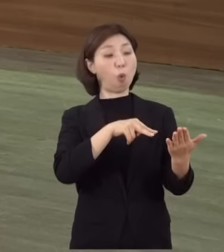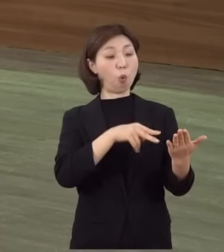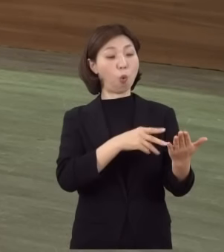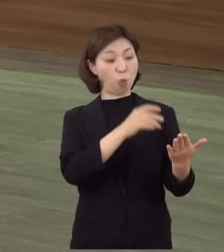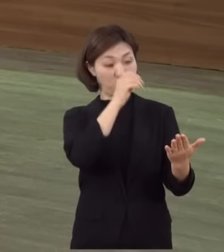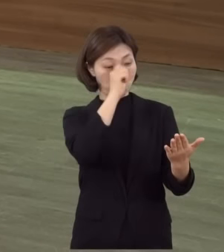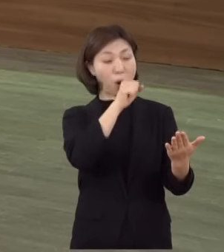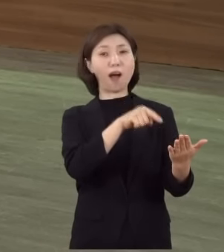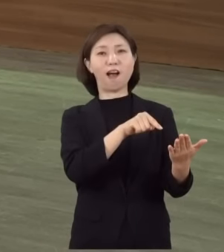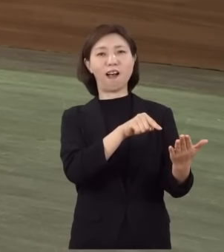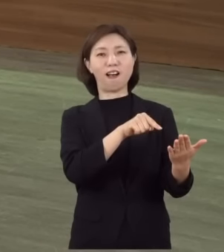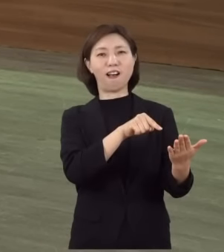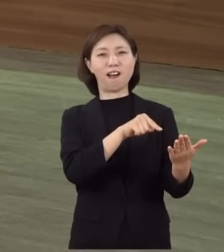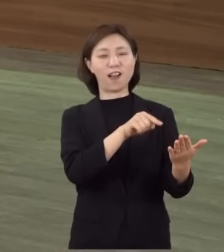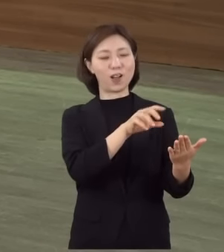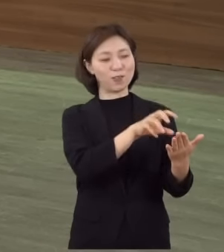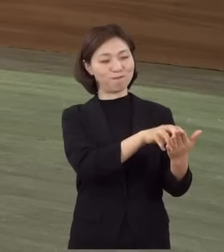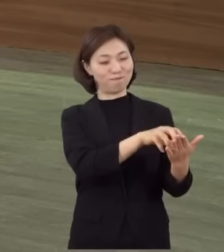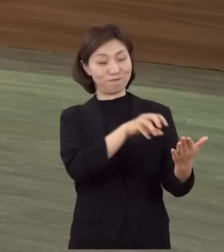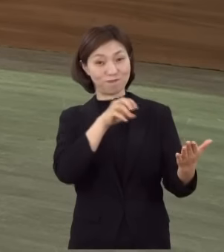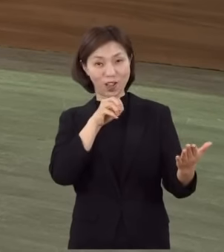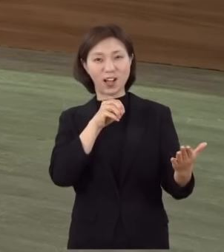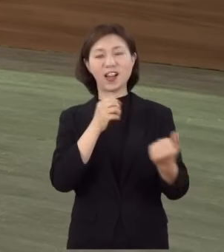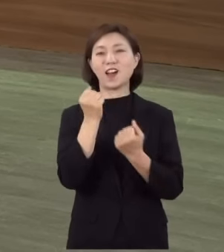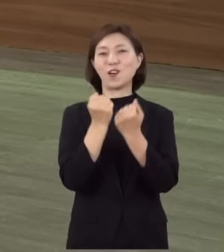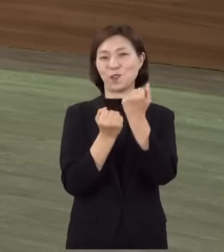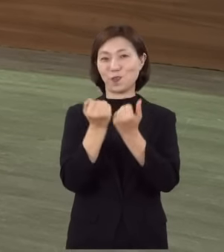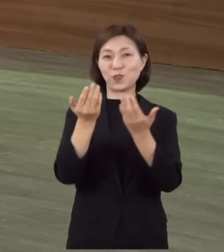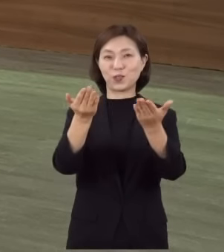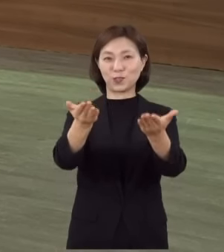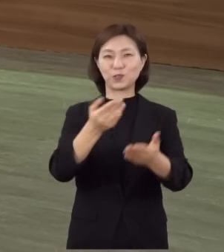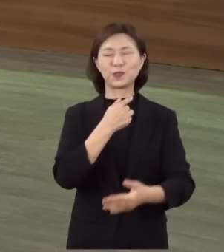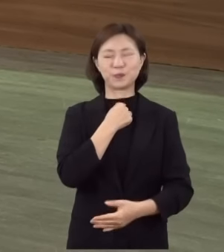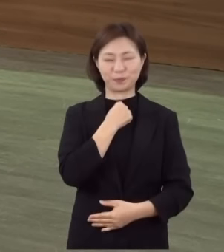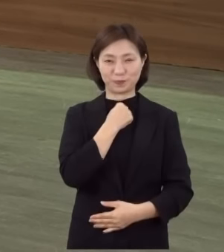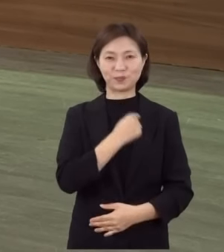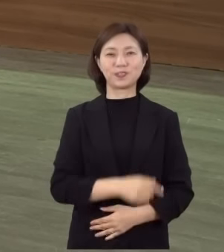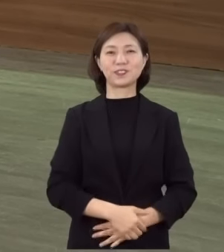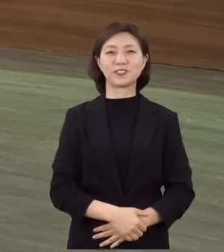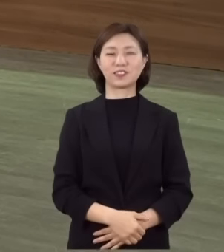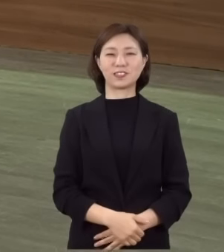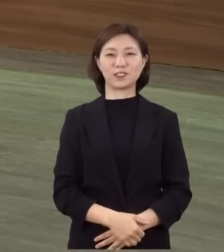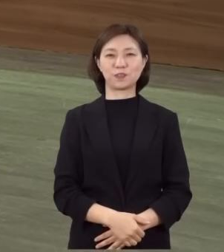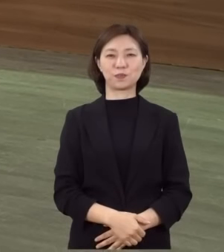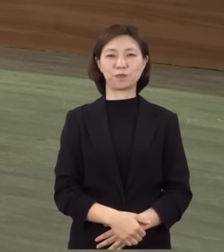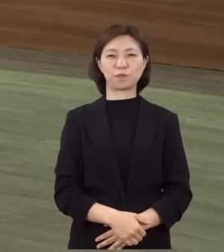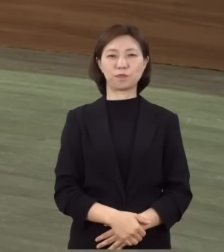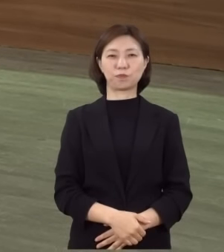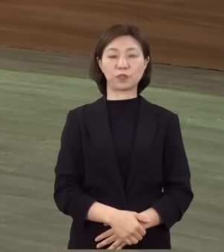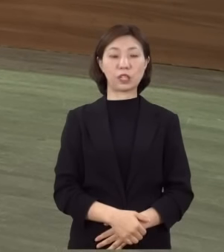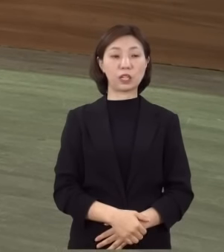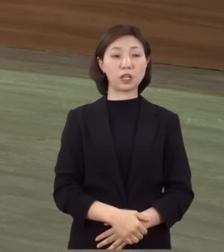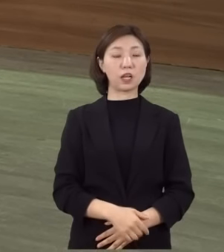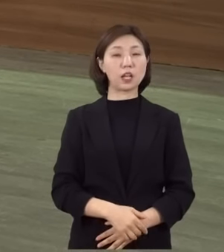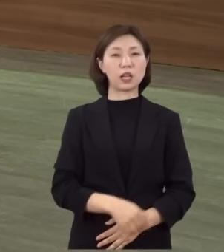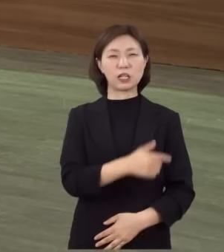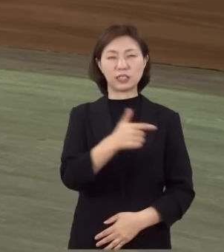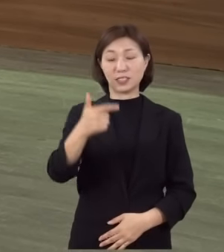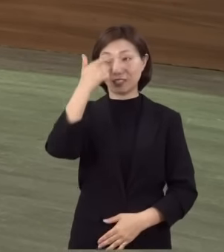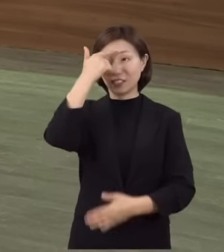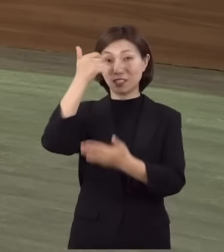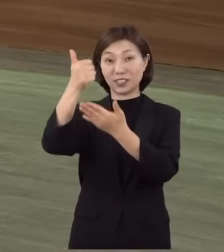굉장히 좋은 내용을 발견을 해서 여러분들과 함께 나눠 보고자